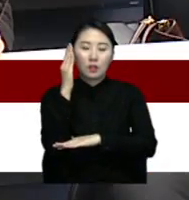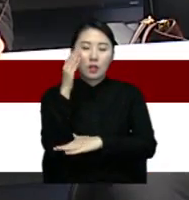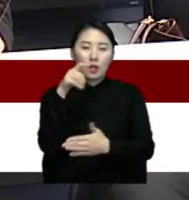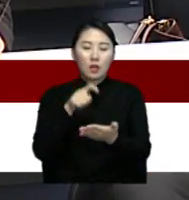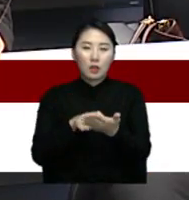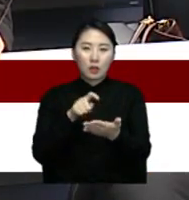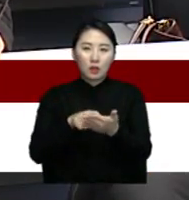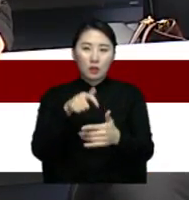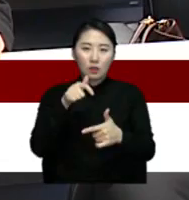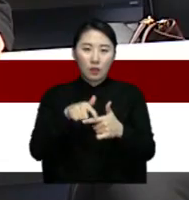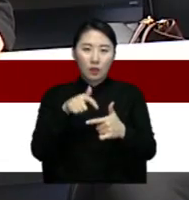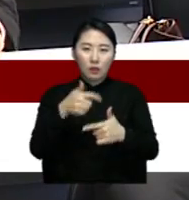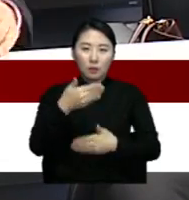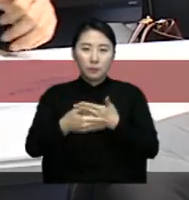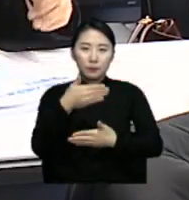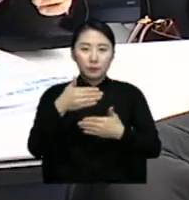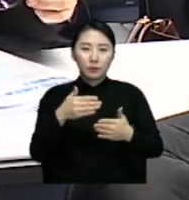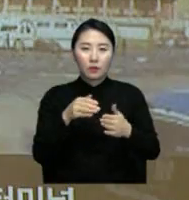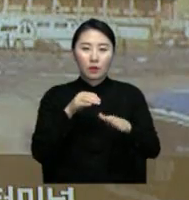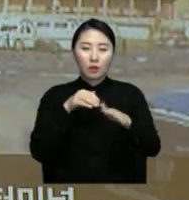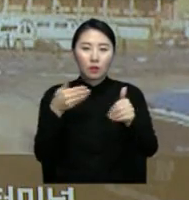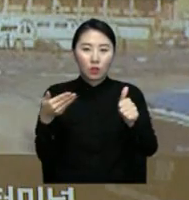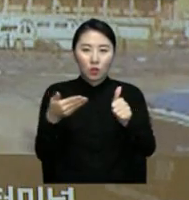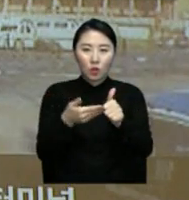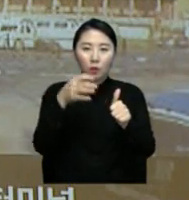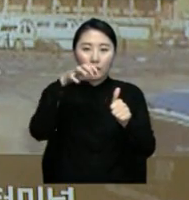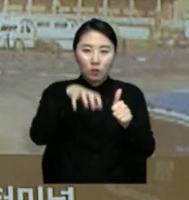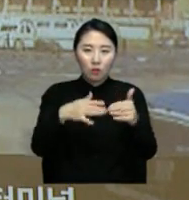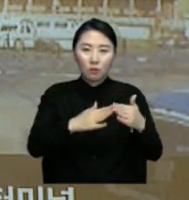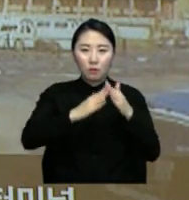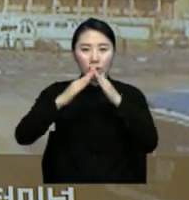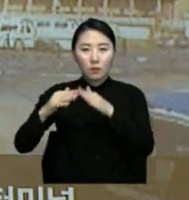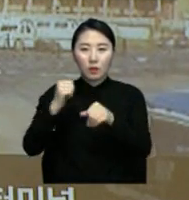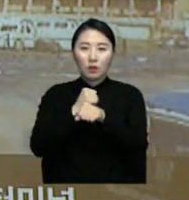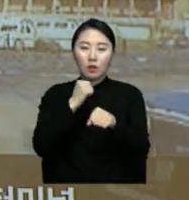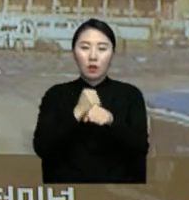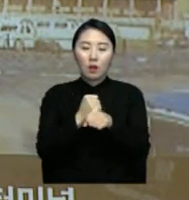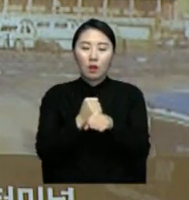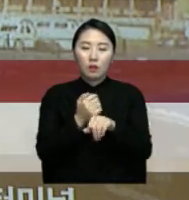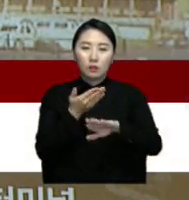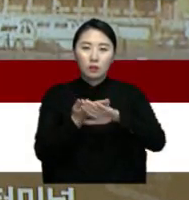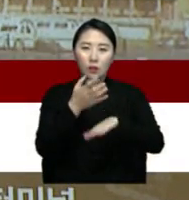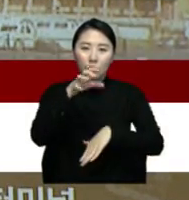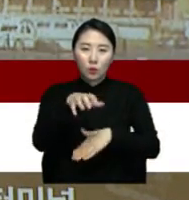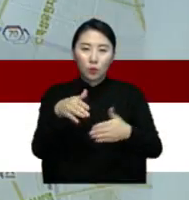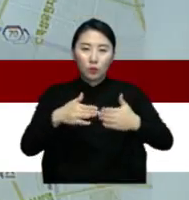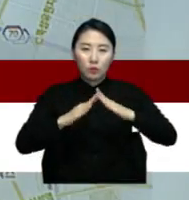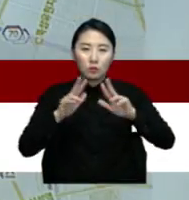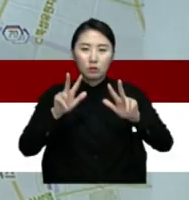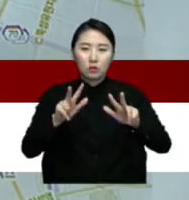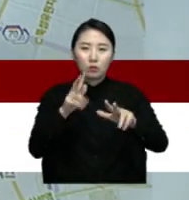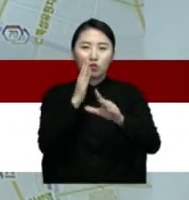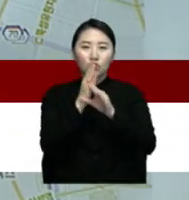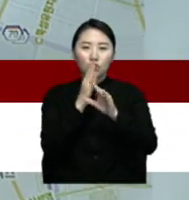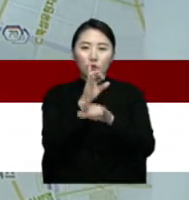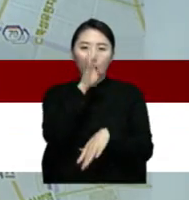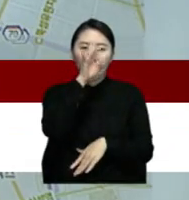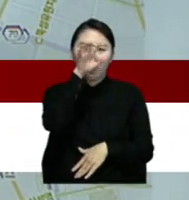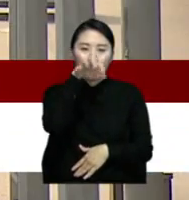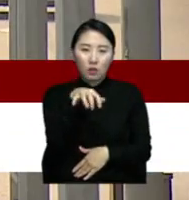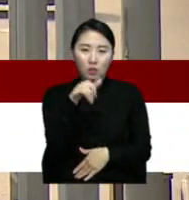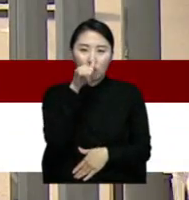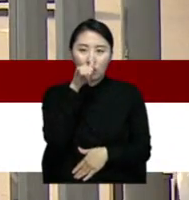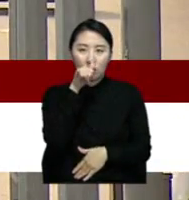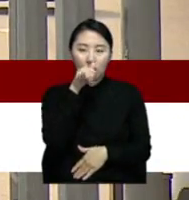고속버스 터미널 이전 구상도 제시됐습니다. 건설 당시만 해도 서울 외곽 지역이었던 터미널이 현재는 도심 한가운데로